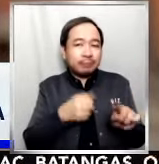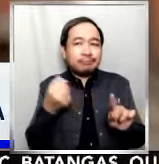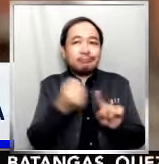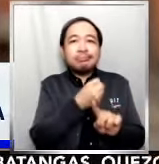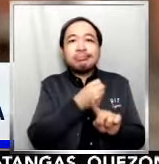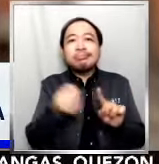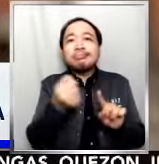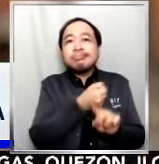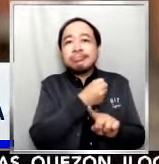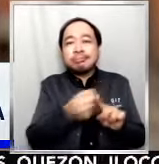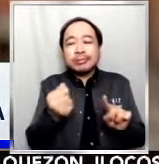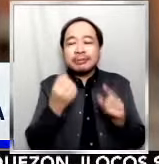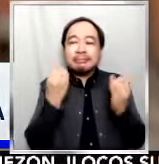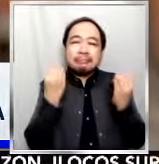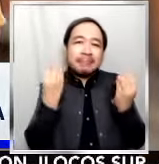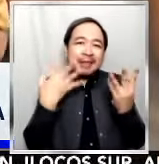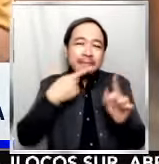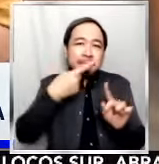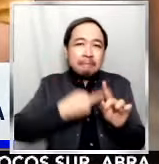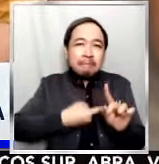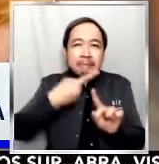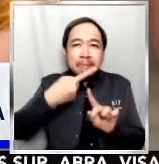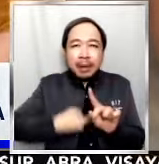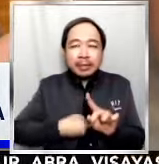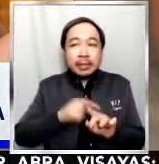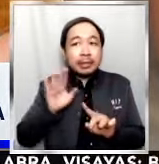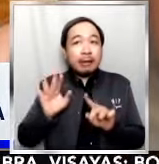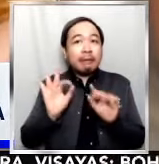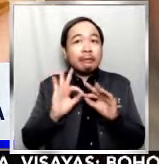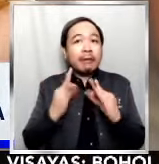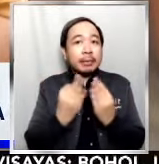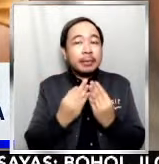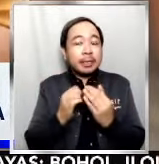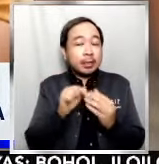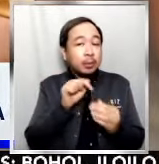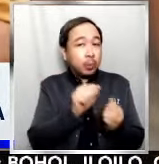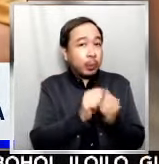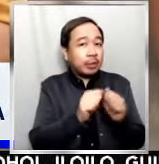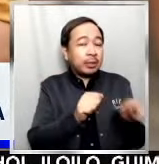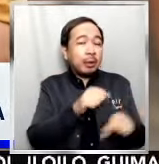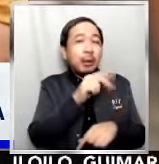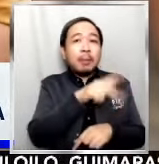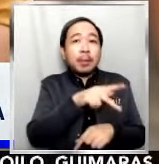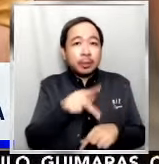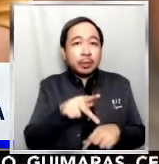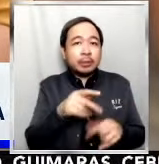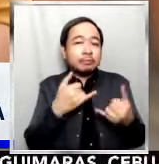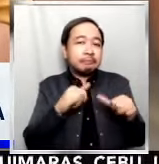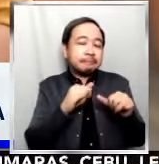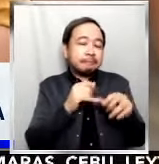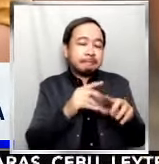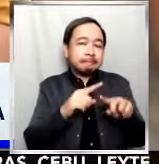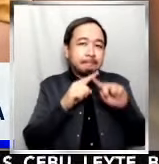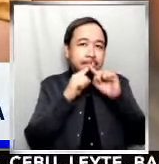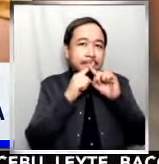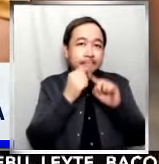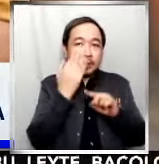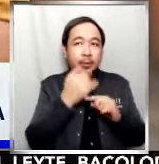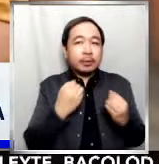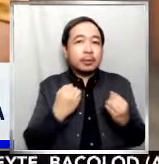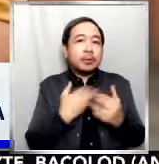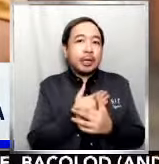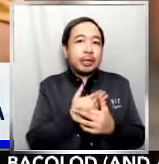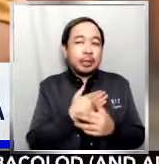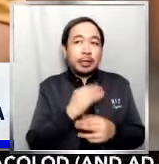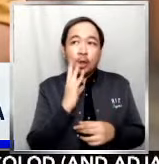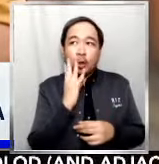ng ilang buwan. Ang mga kaanak naman kasama ni Lola sa Pangasinan na natiling tikom ang bibig dahil sa takot daw ng mga nasa likod ng